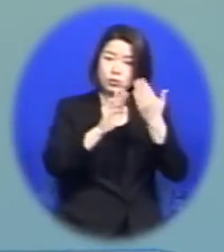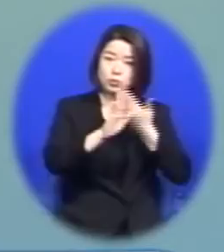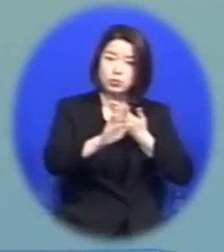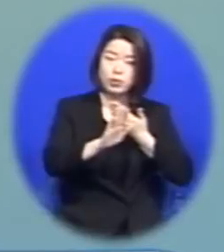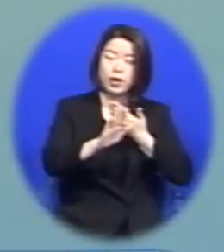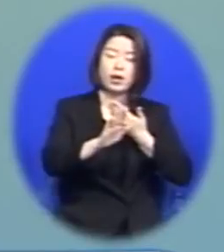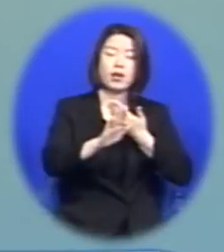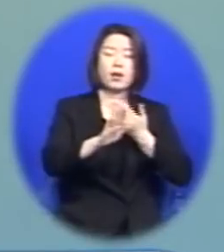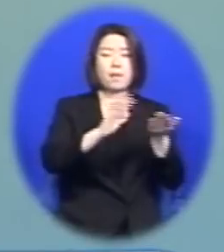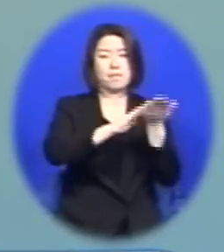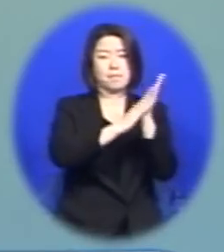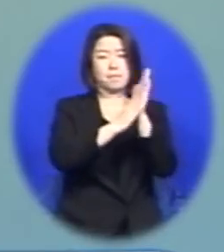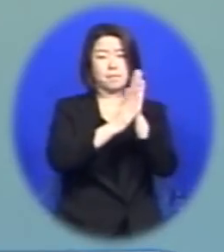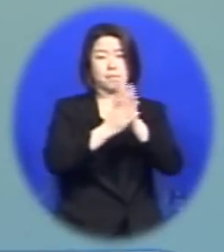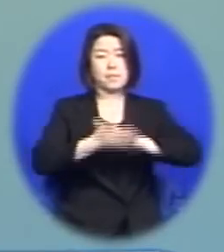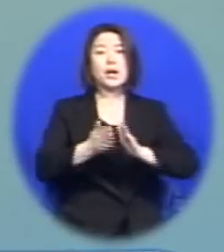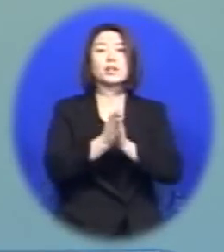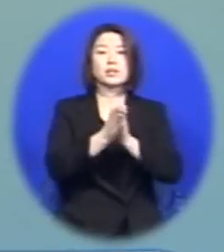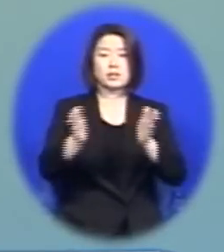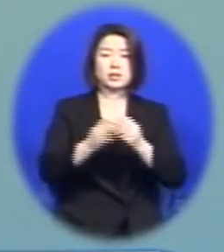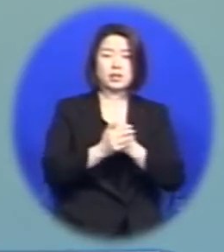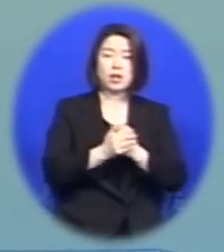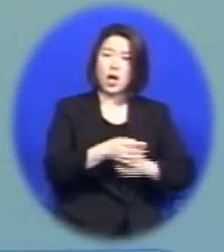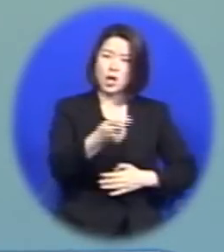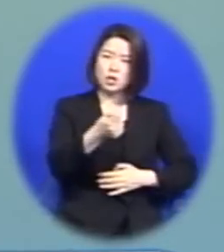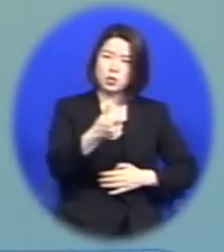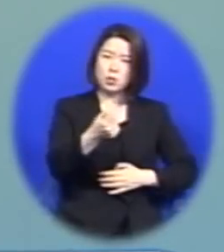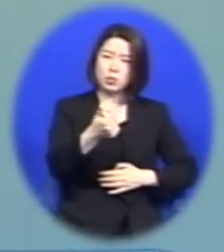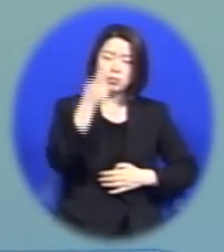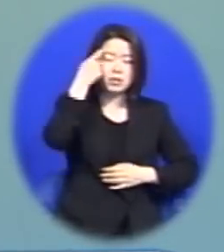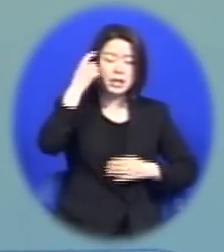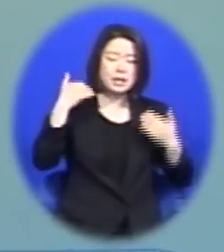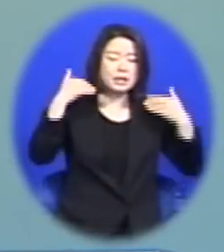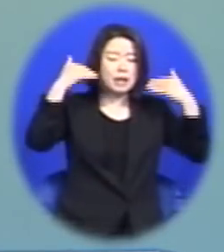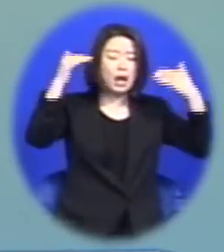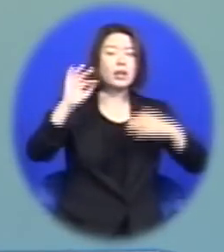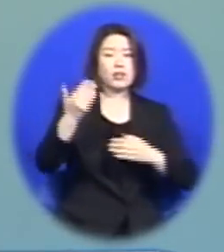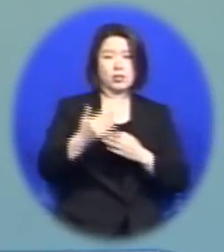변했어요 조금 철이 들었어요